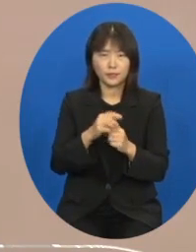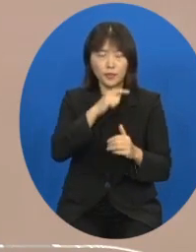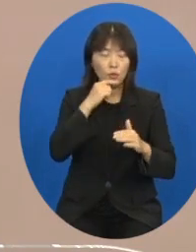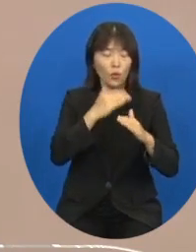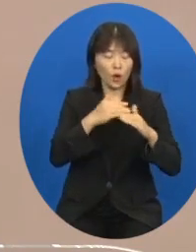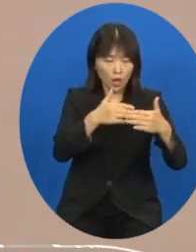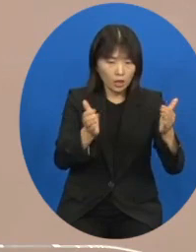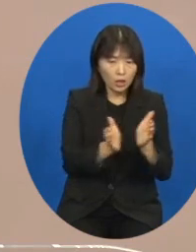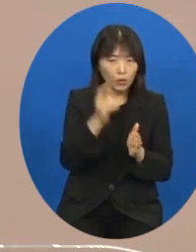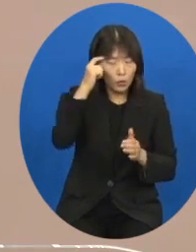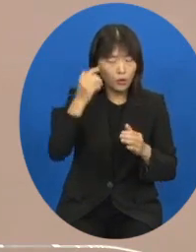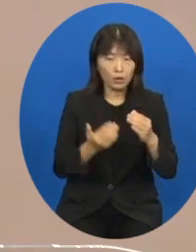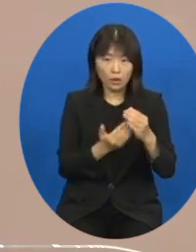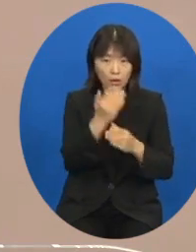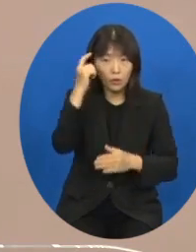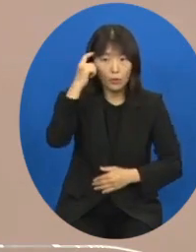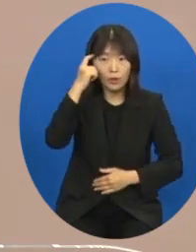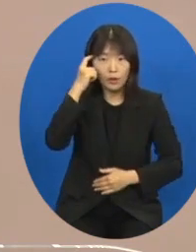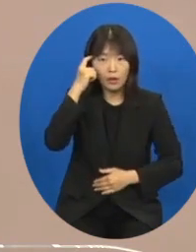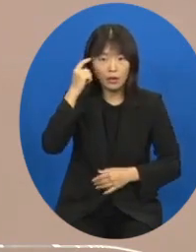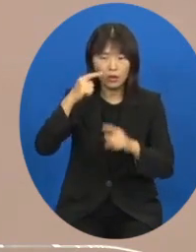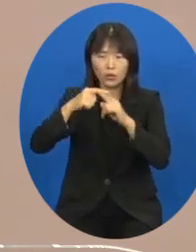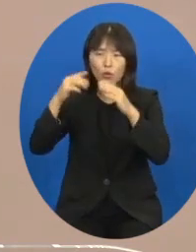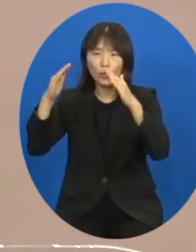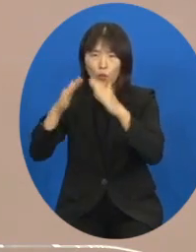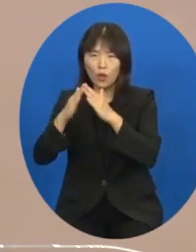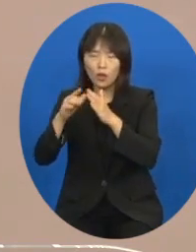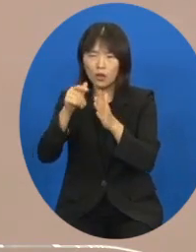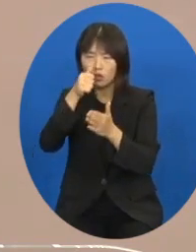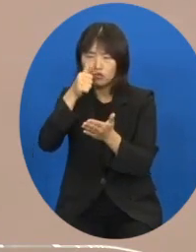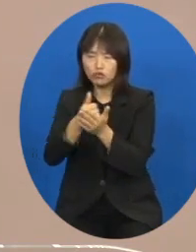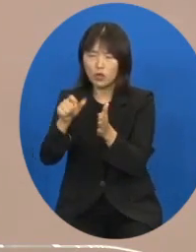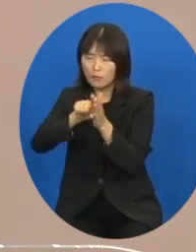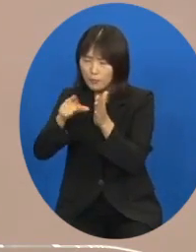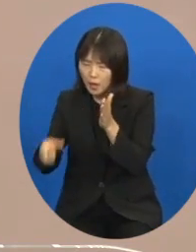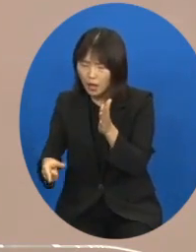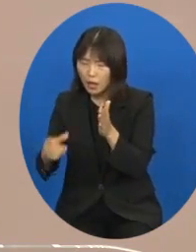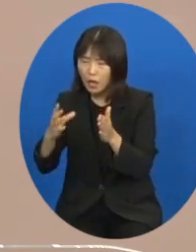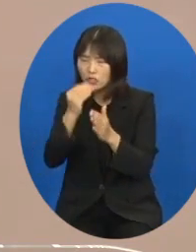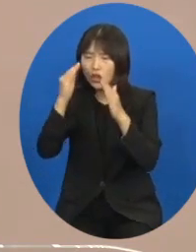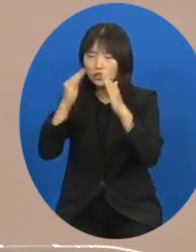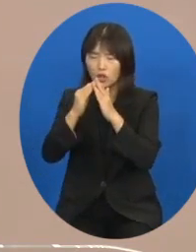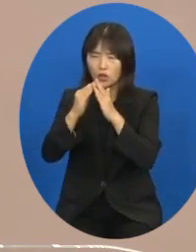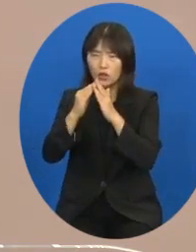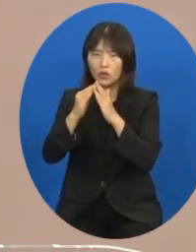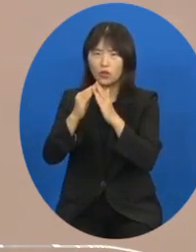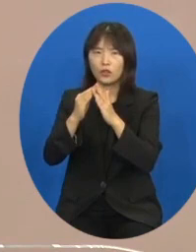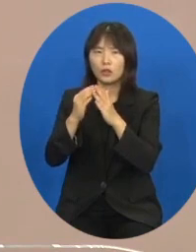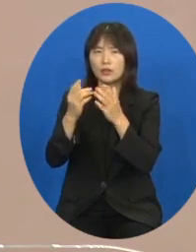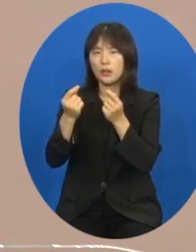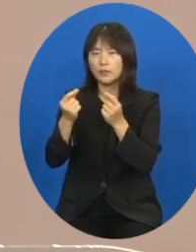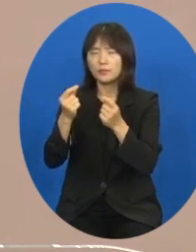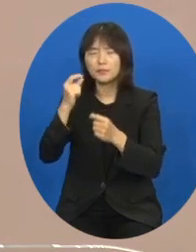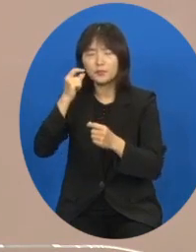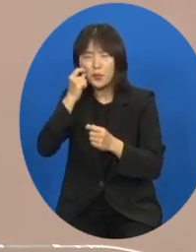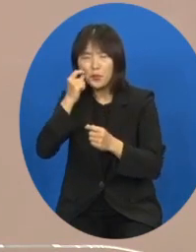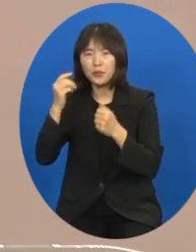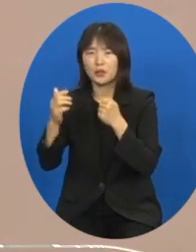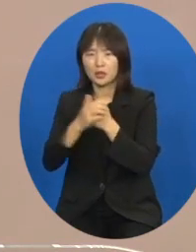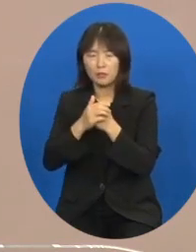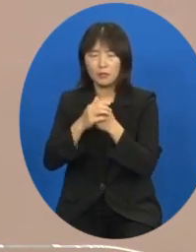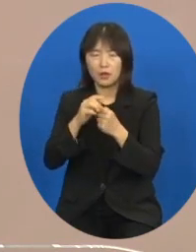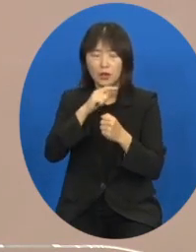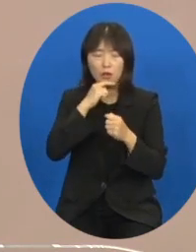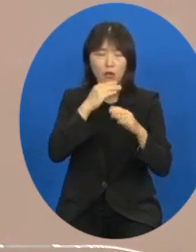왜 일어났나요? 교회가 타락하니까, 성전이 성전되지 못하게 되니까 그렇게 된